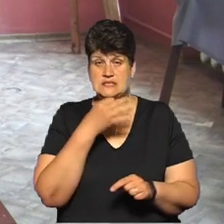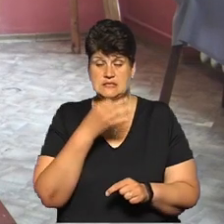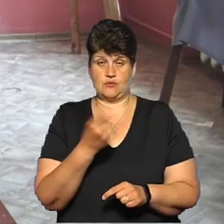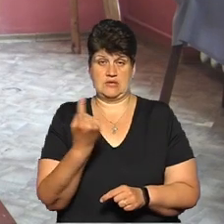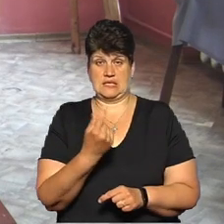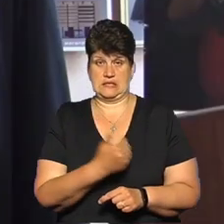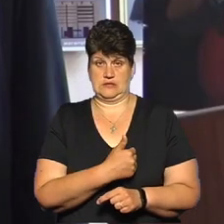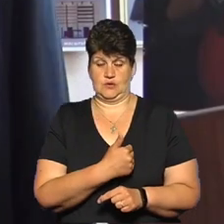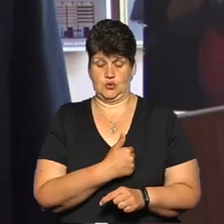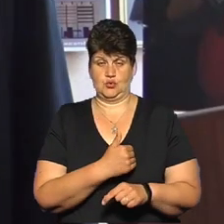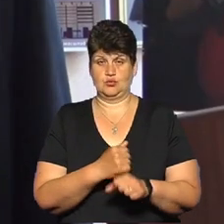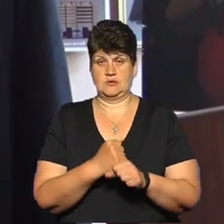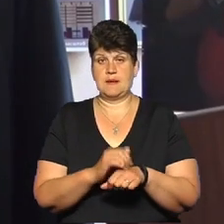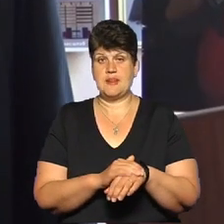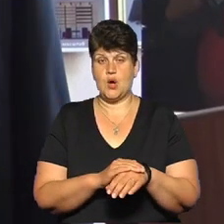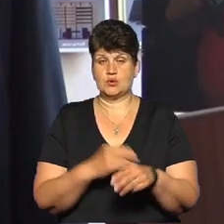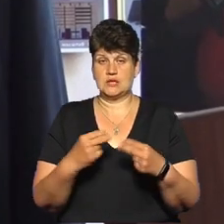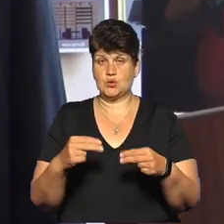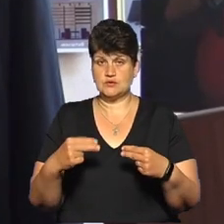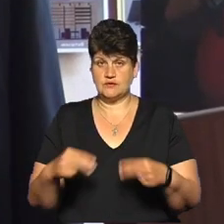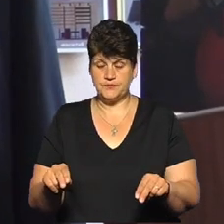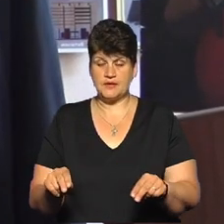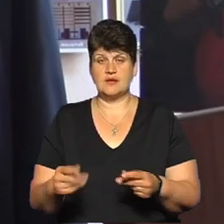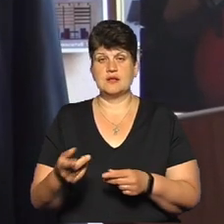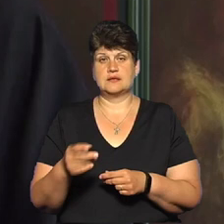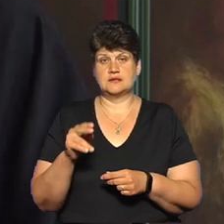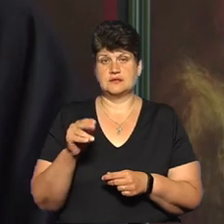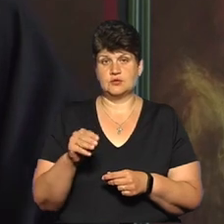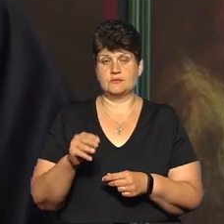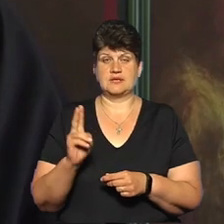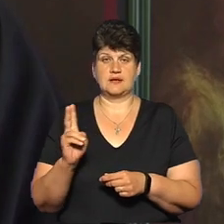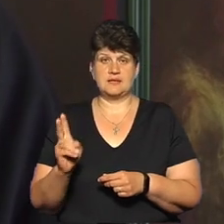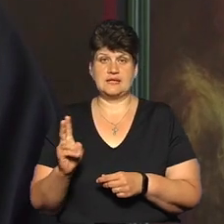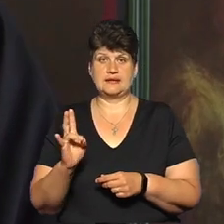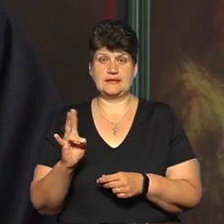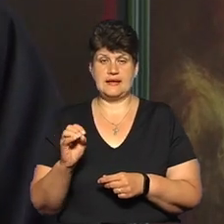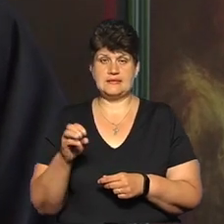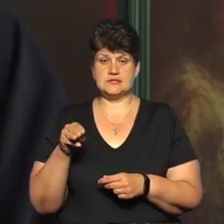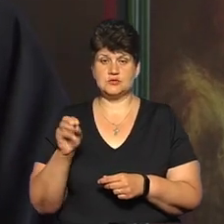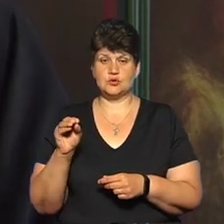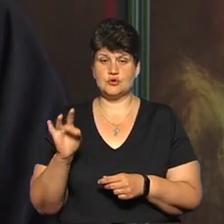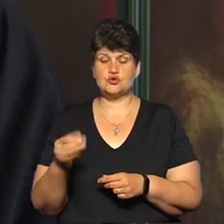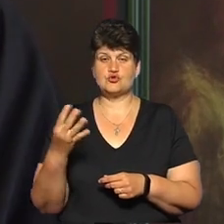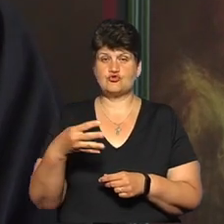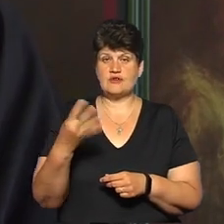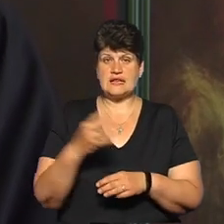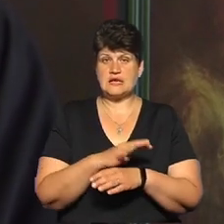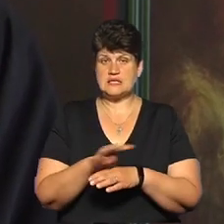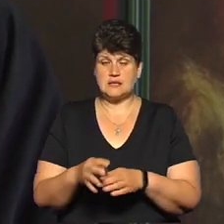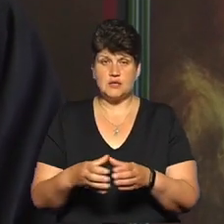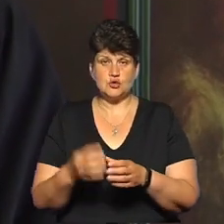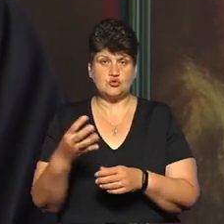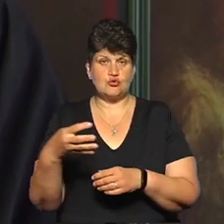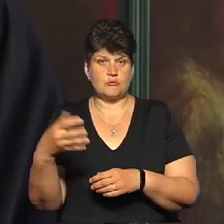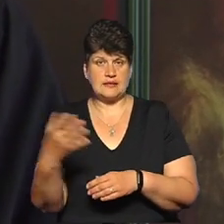благодійного аукціону архієпископ Тернопільський і Кременецький Нестор. 44-та артилерійська бригада, 45-та артилерійська